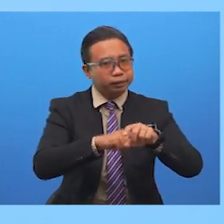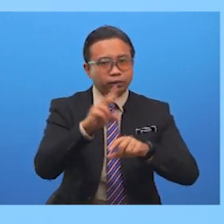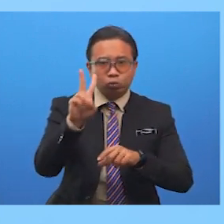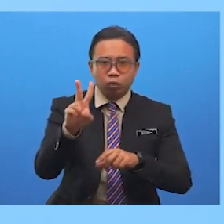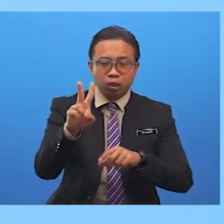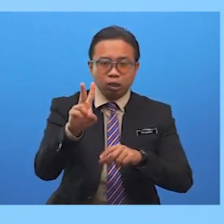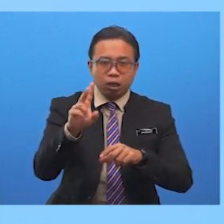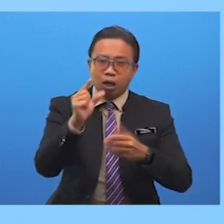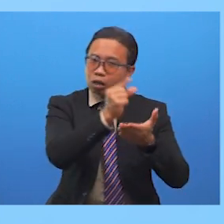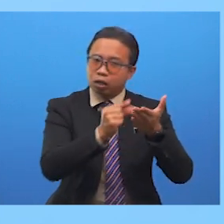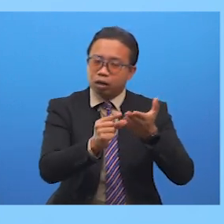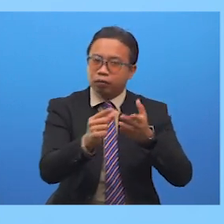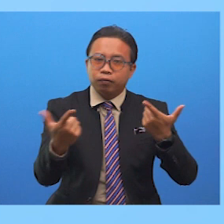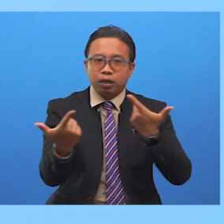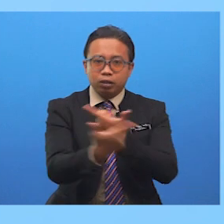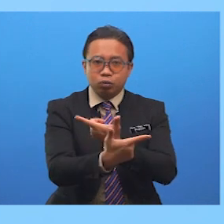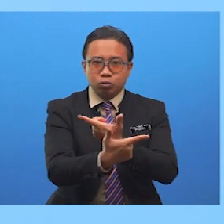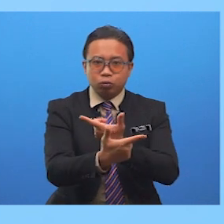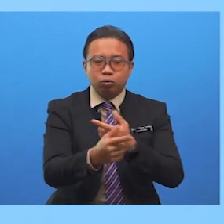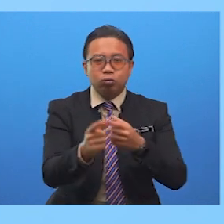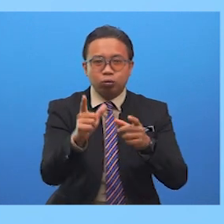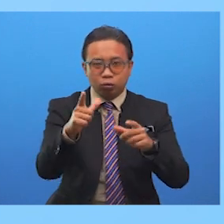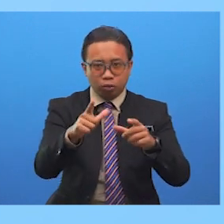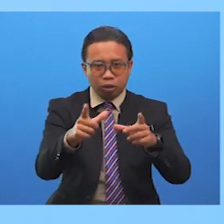graph laju melawan masa